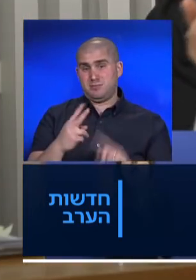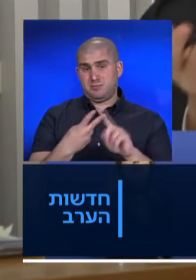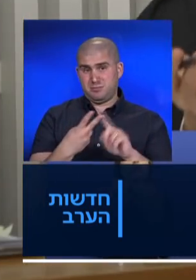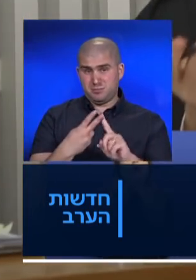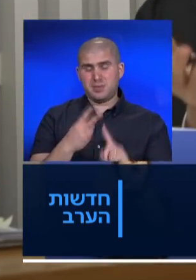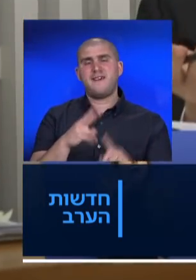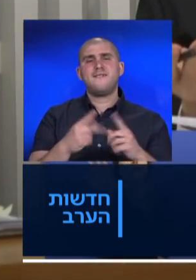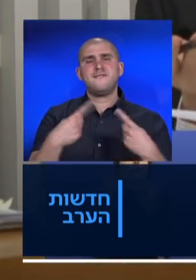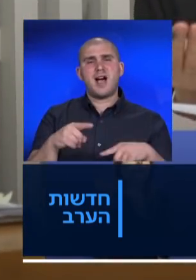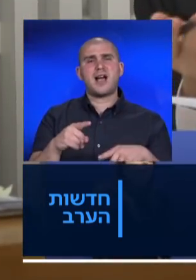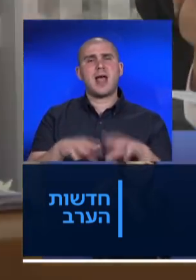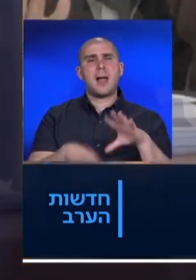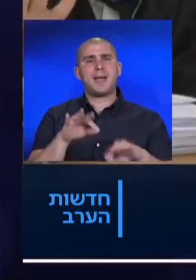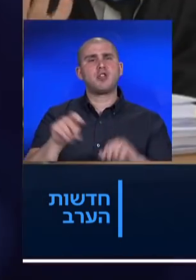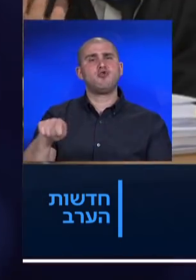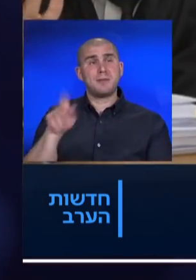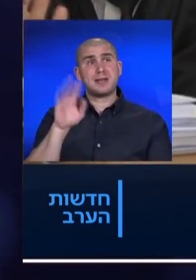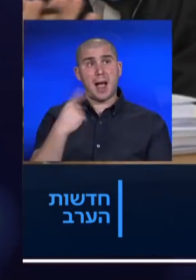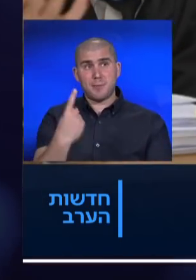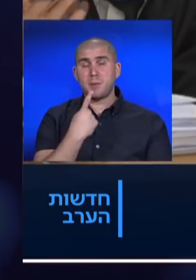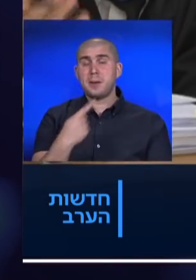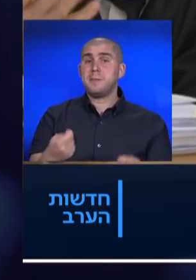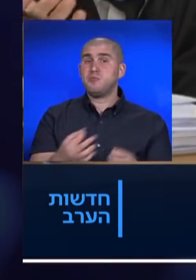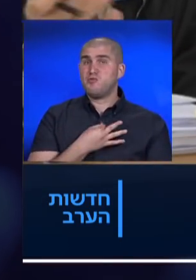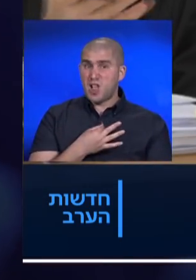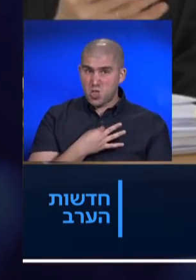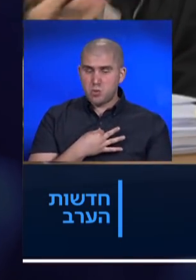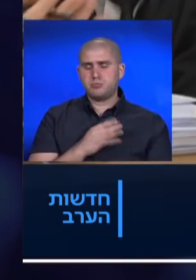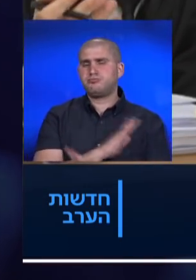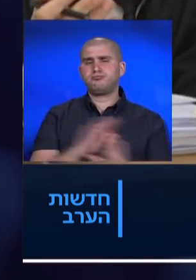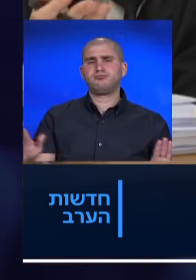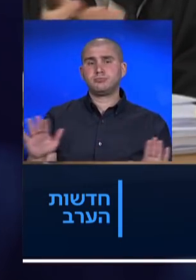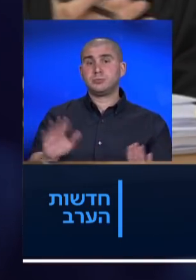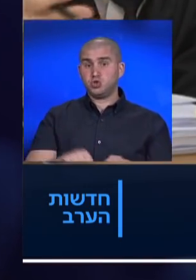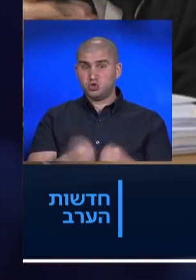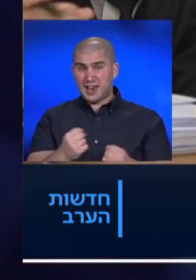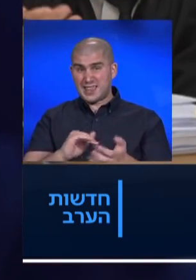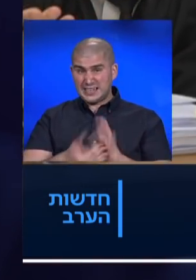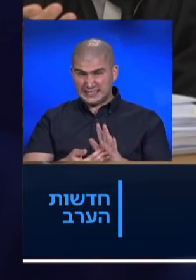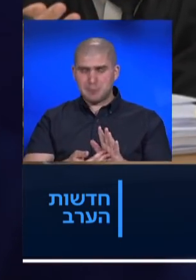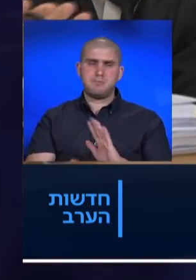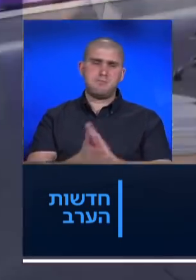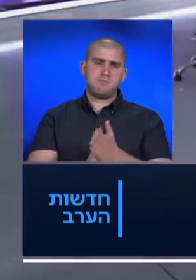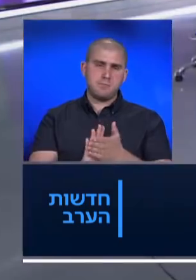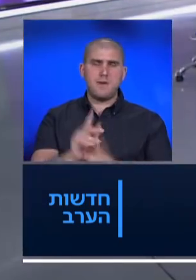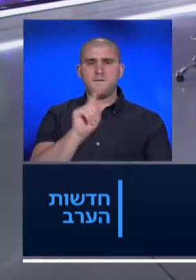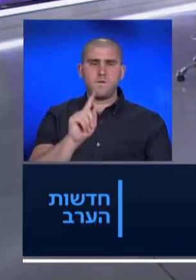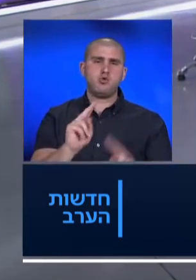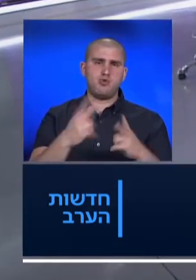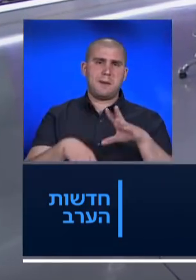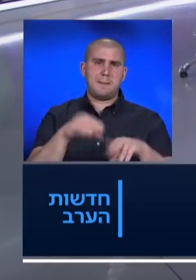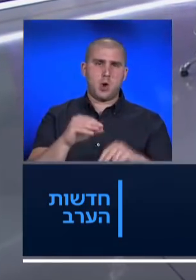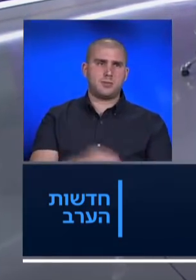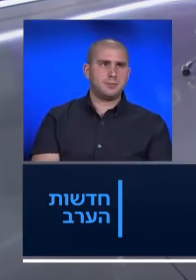שופטים. גם זה הם אומרים מבחינתנו, קו אדום, שבירה של ההסכם, וכנראה הליכה לבחירות. לא ספק, אחד האירועים